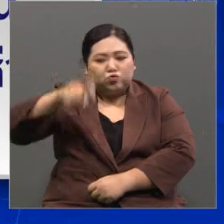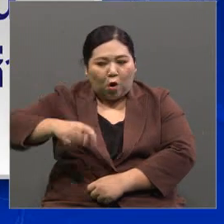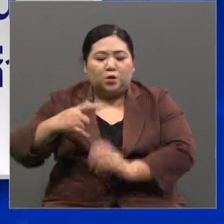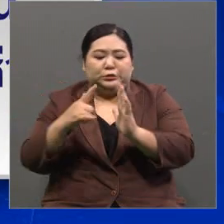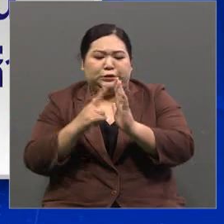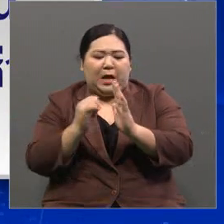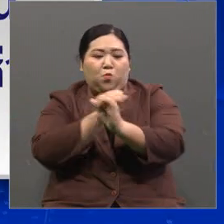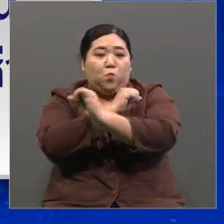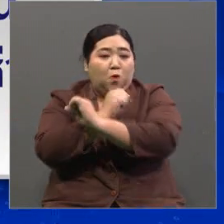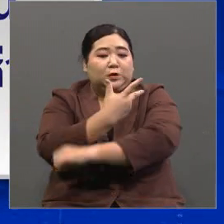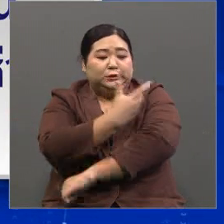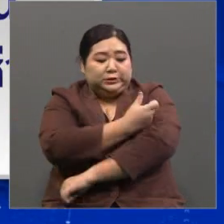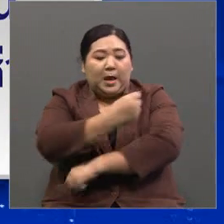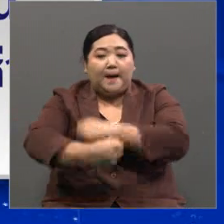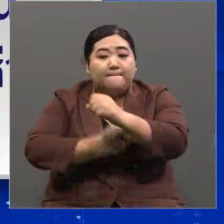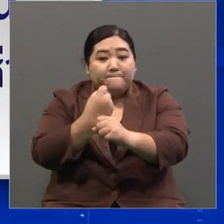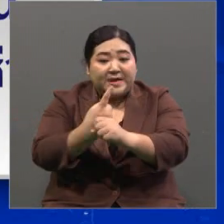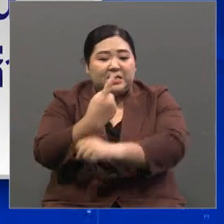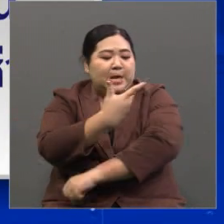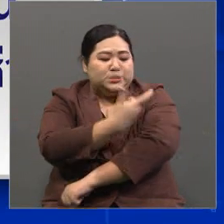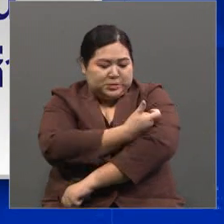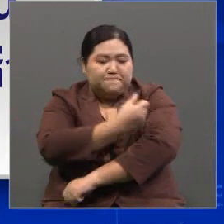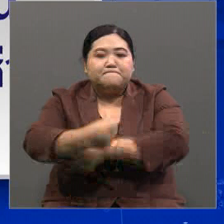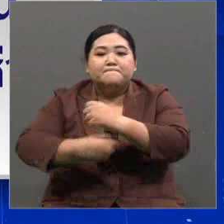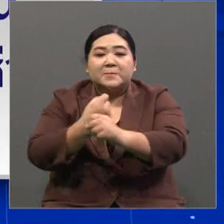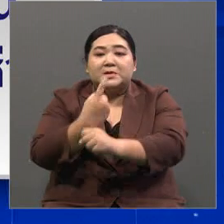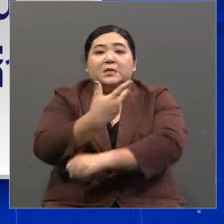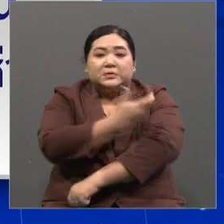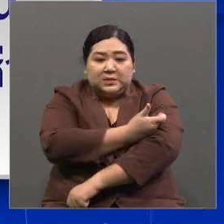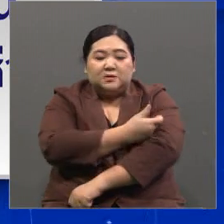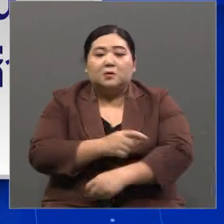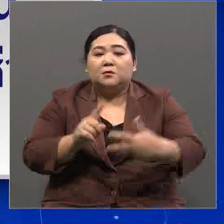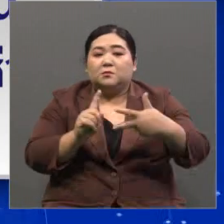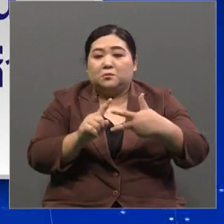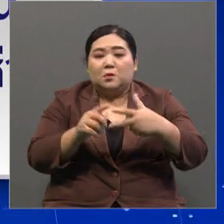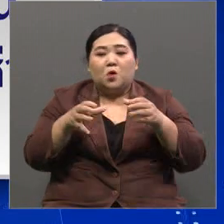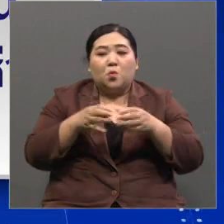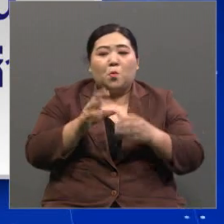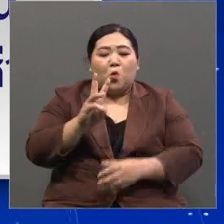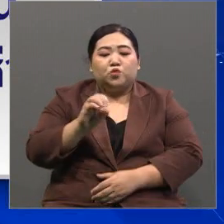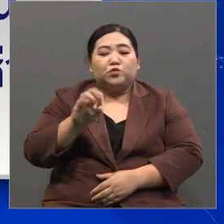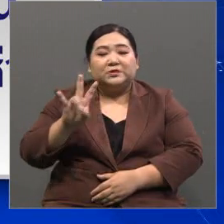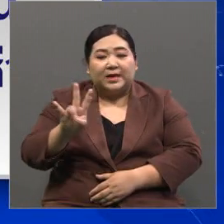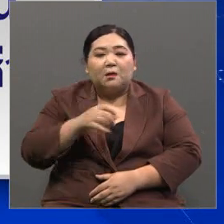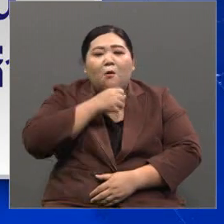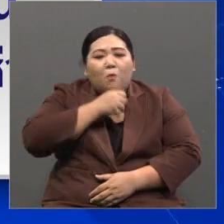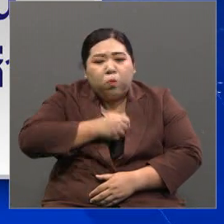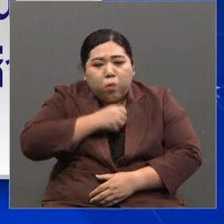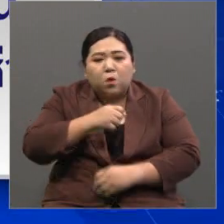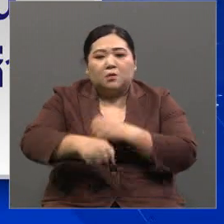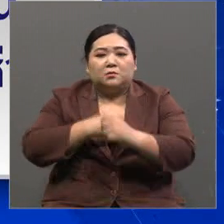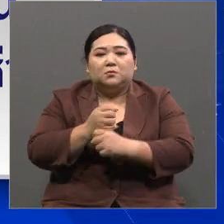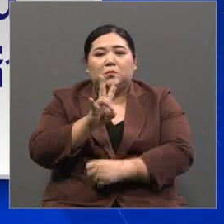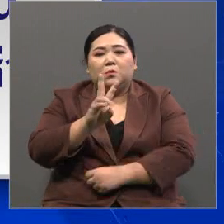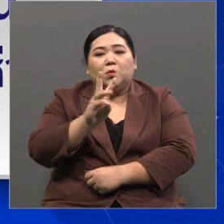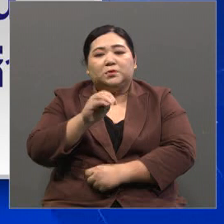คือ1เข็มต่อปีค่ะแต่หากว่าเป็นกลุ่ม607ก็คือกลุ่มผู้สูงอายุ60ปีขึ้นไปและกลุ่ม